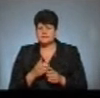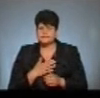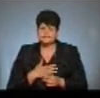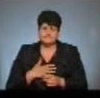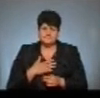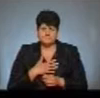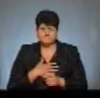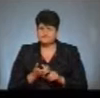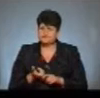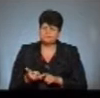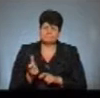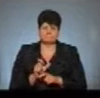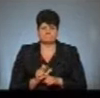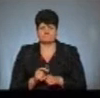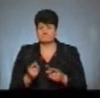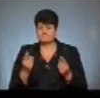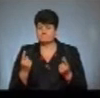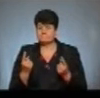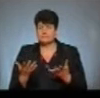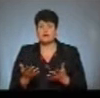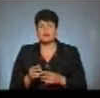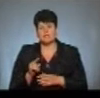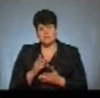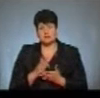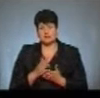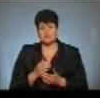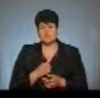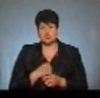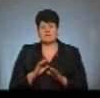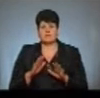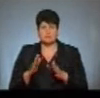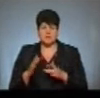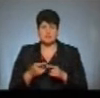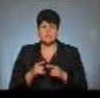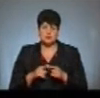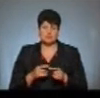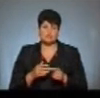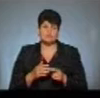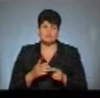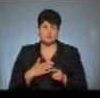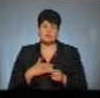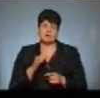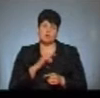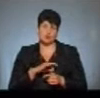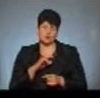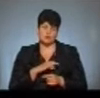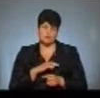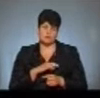переживають особливо. Тому є в нас, на жаль, випадки. Для цього ми і